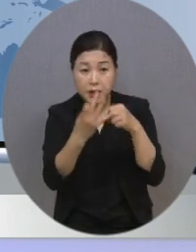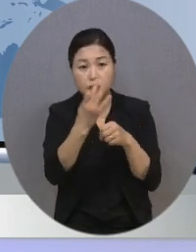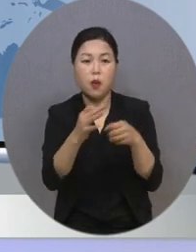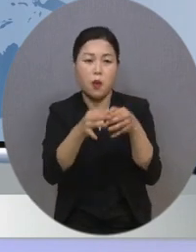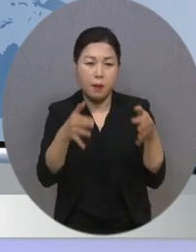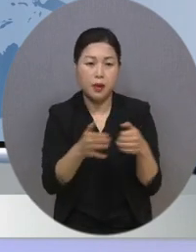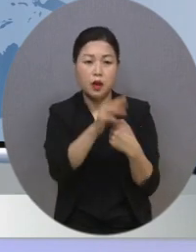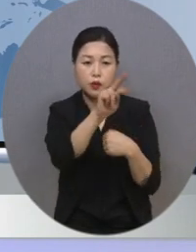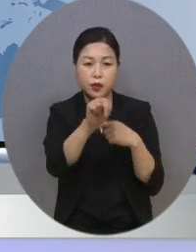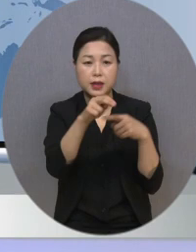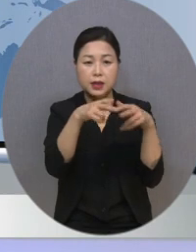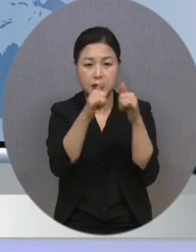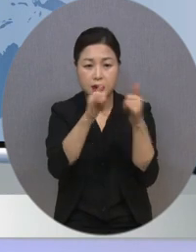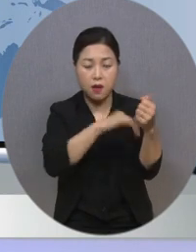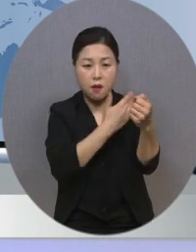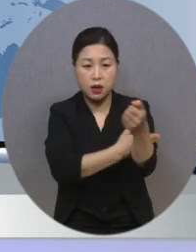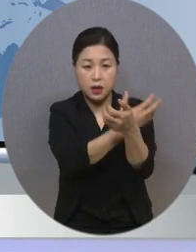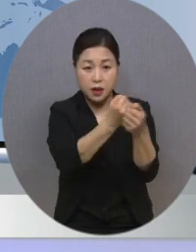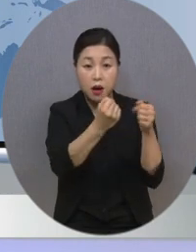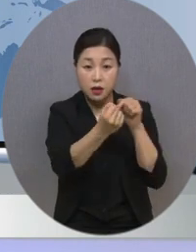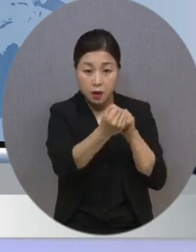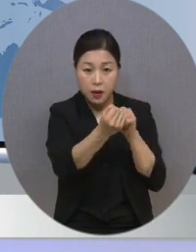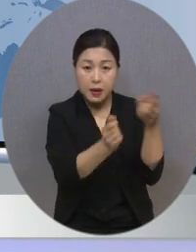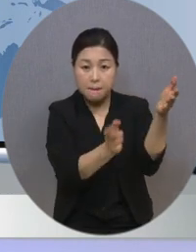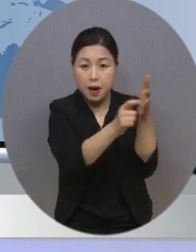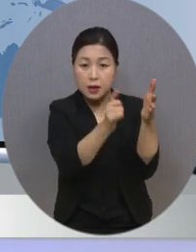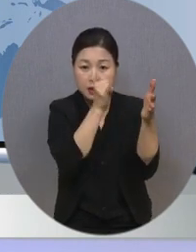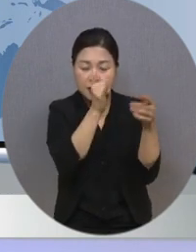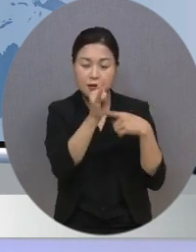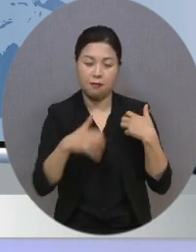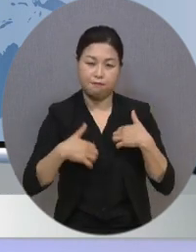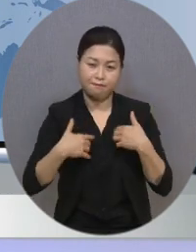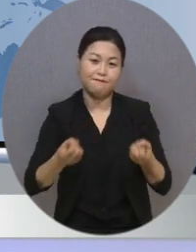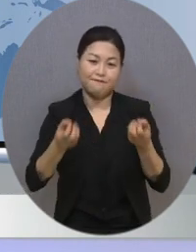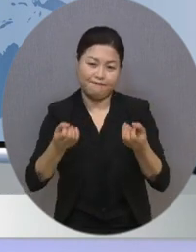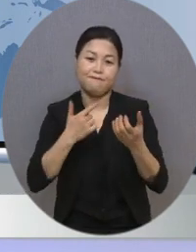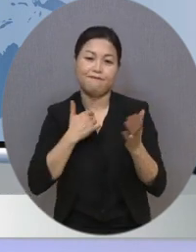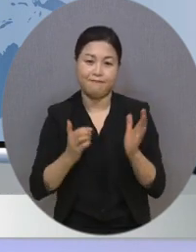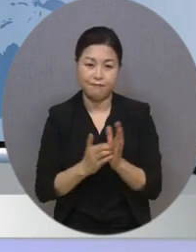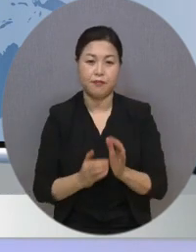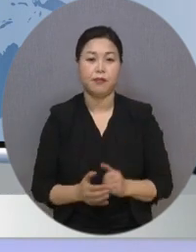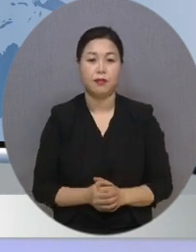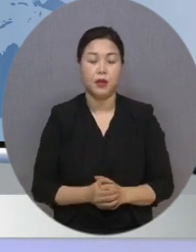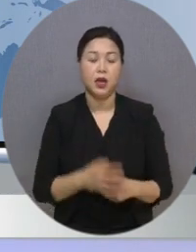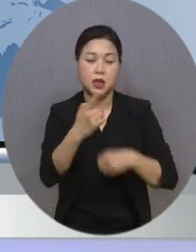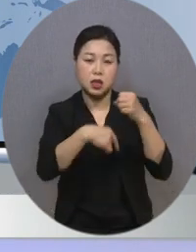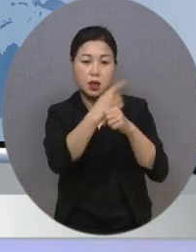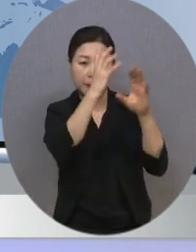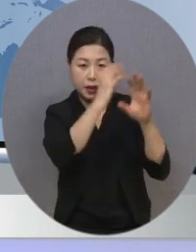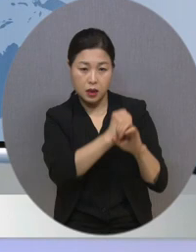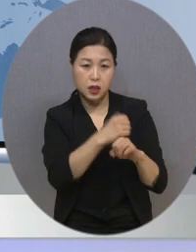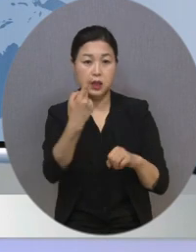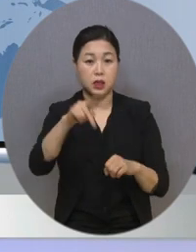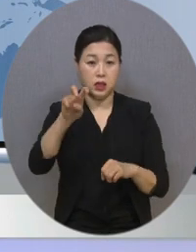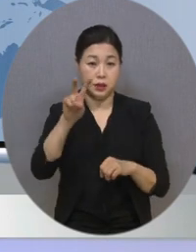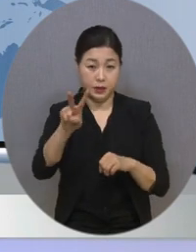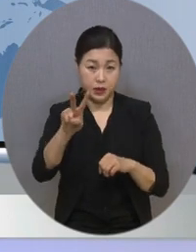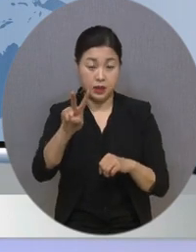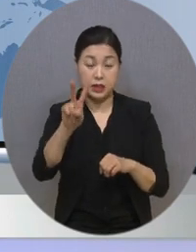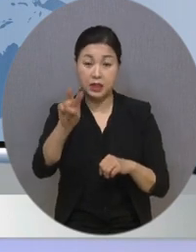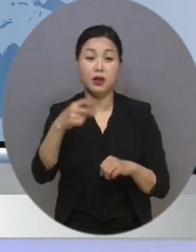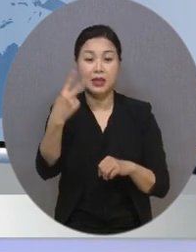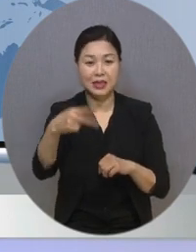장애인 권리협약 선택 의정서가 비준되며 환영을 받기도 했습니다. 한 해를 마무리하고